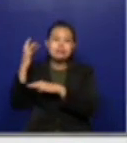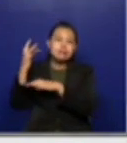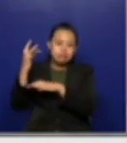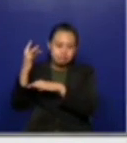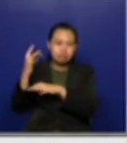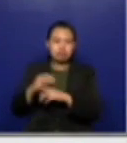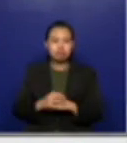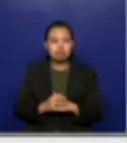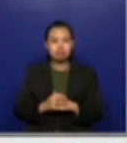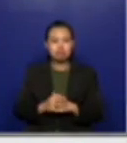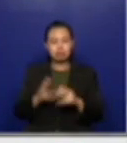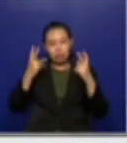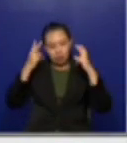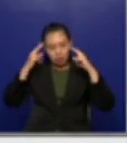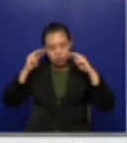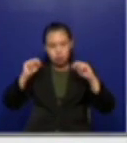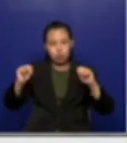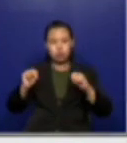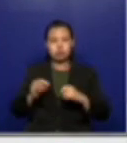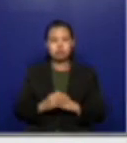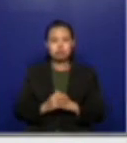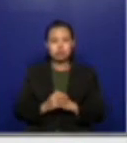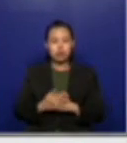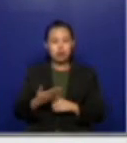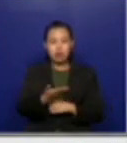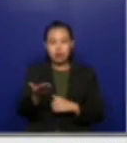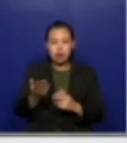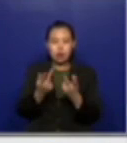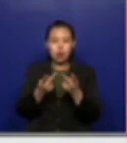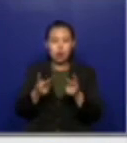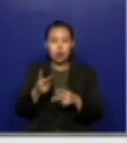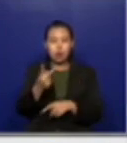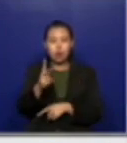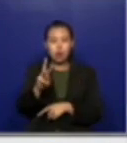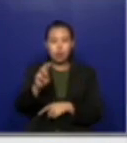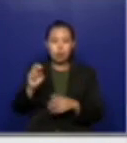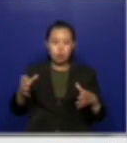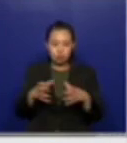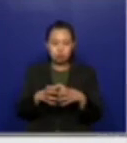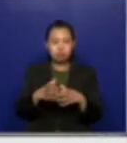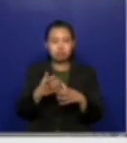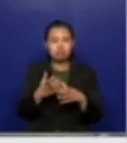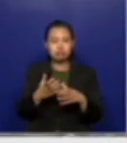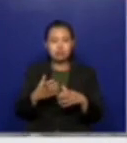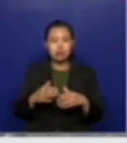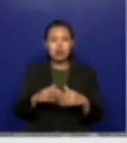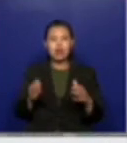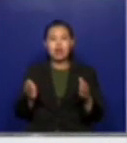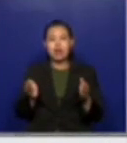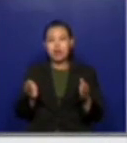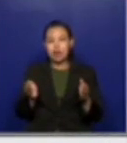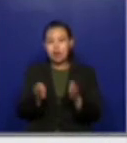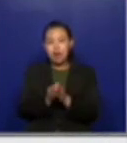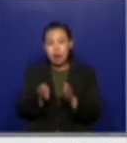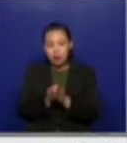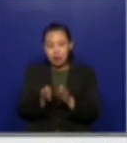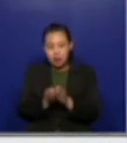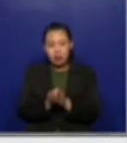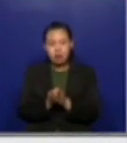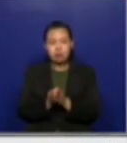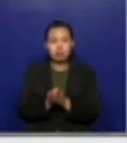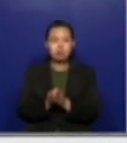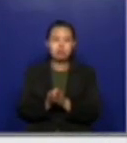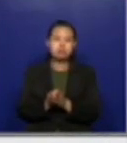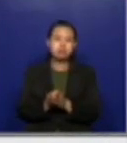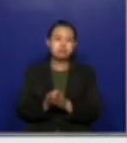นายกรัฐมนตรีครับไอ้ที่รอบตัวท่านคณะรัฐมนตรีที่คิดมาให้ท่านเนี่ยถ้าผมให้คะแนนนะฮะโอเคฮะตกลง